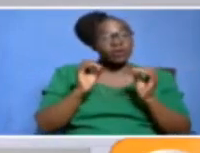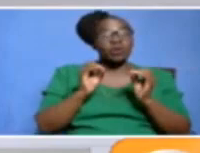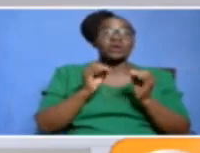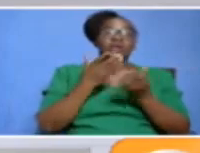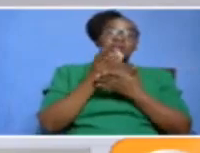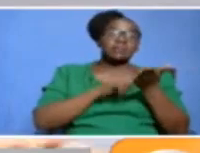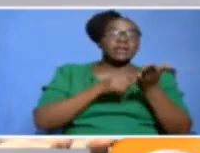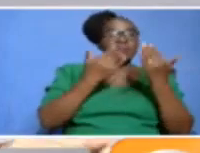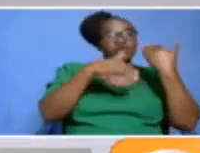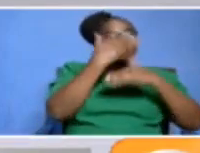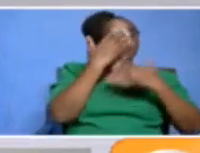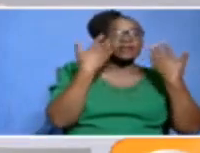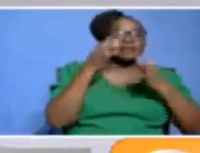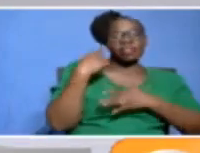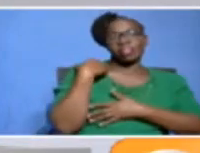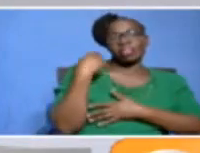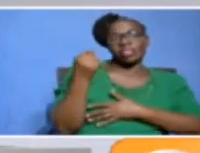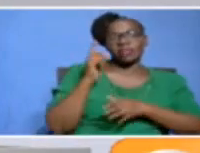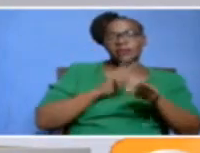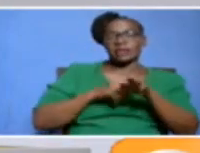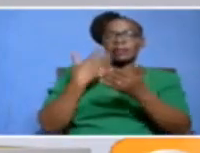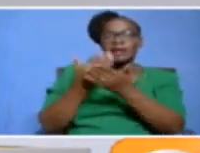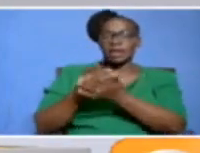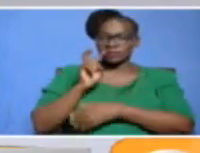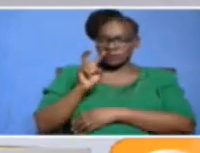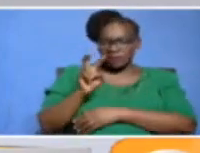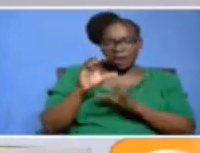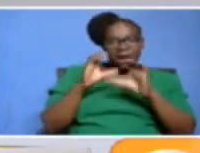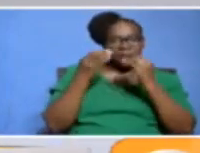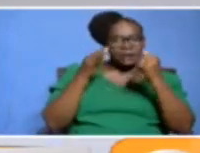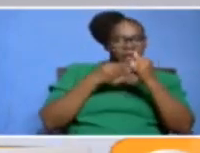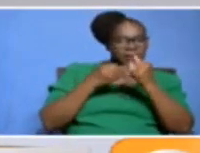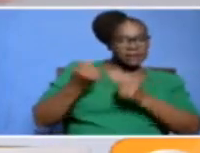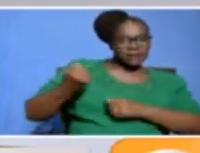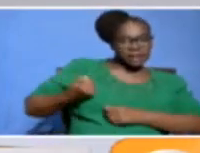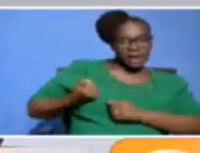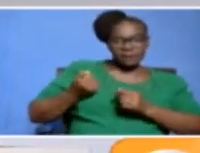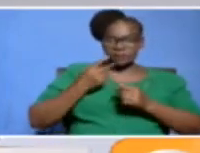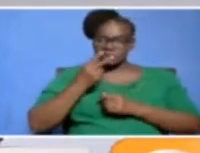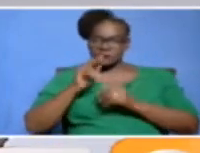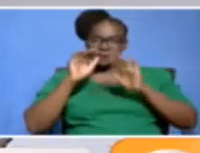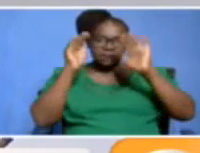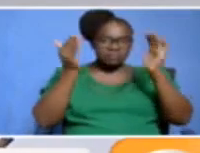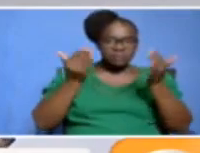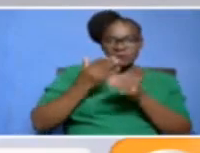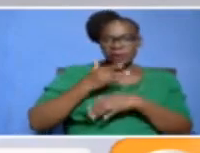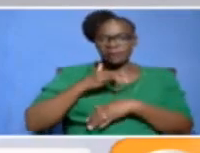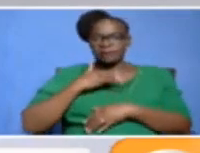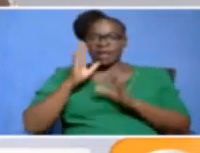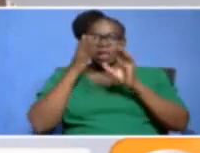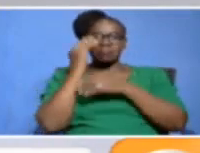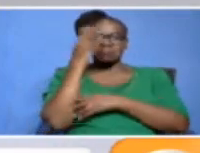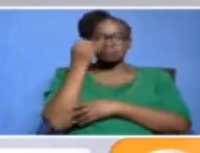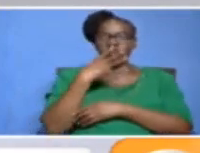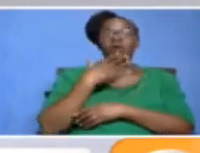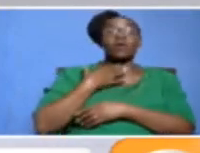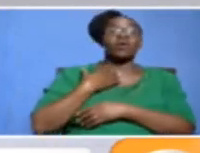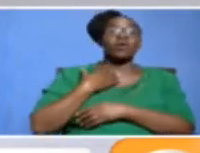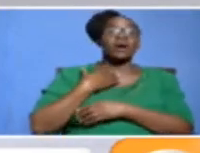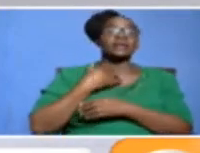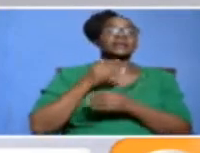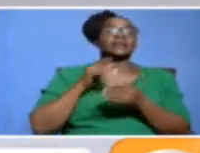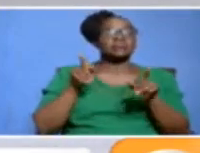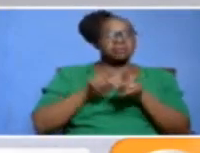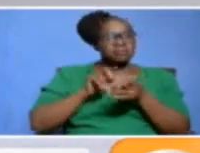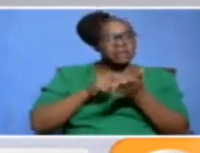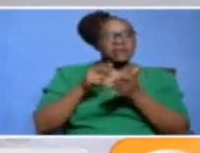skuli university majuzi, akifika pale anamwona mtoto wa darasa la 8 amenawiri, ana hamu zake. Maana yake pia mbinadamu. Alafu amekosa mafunzo ya kuweka